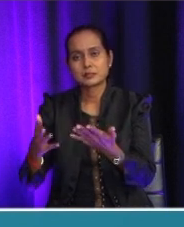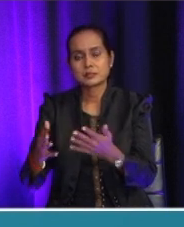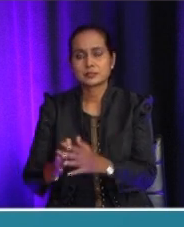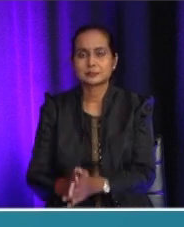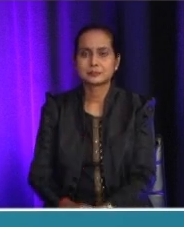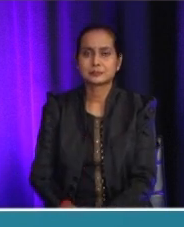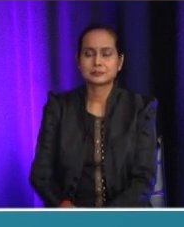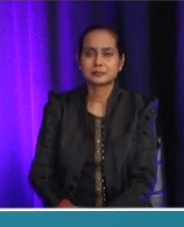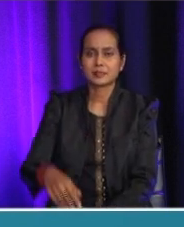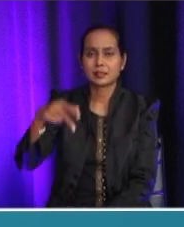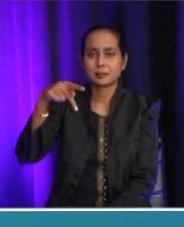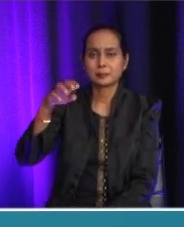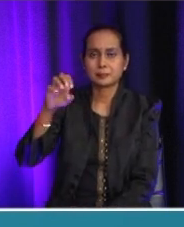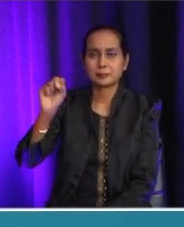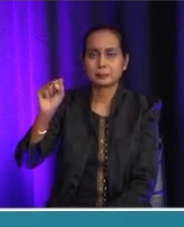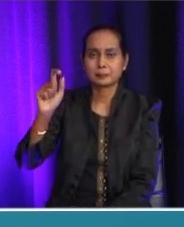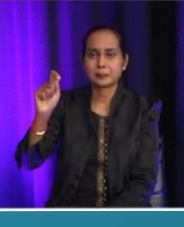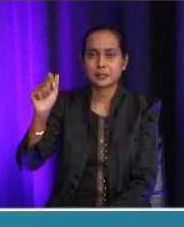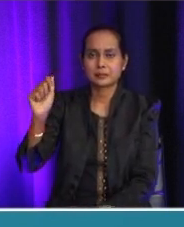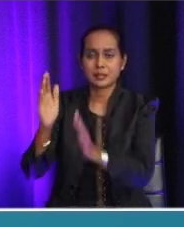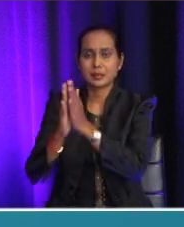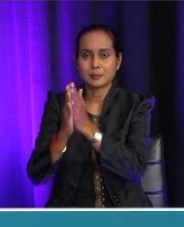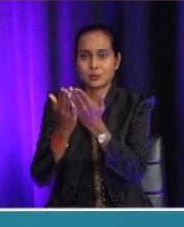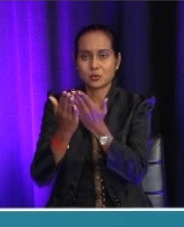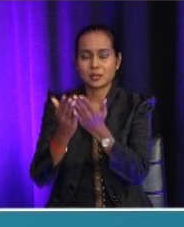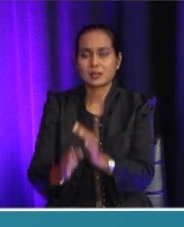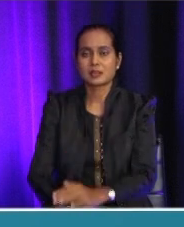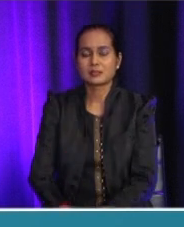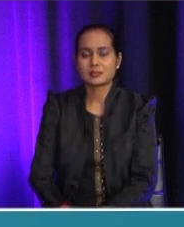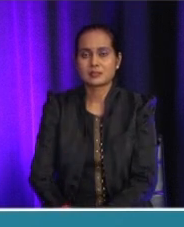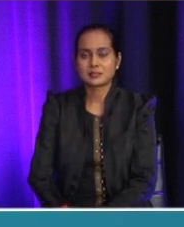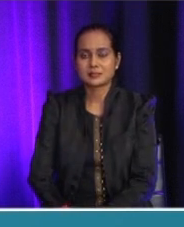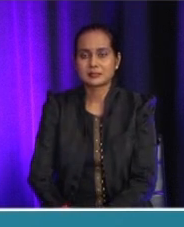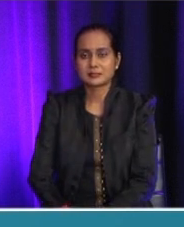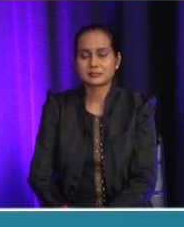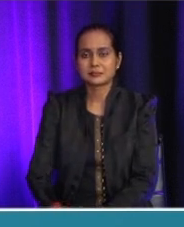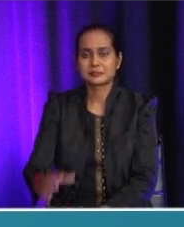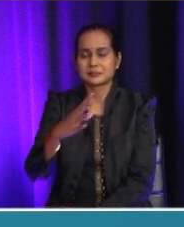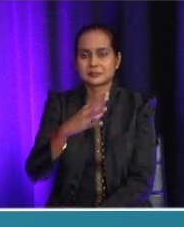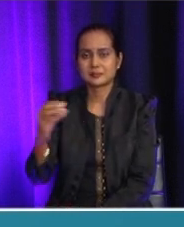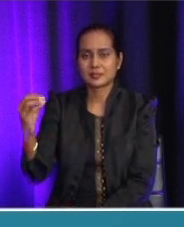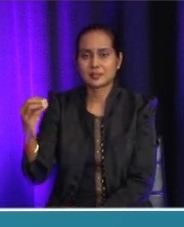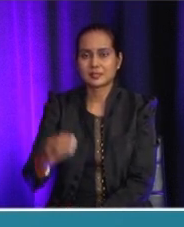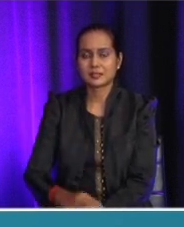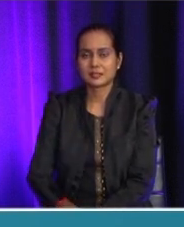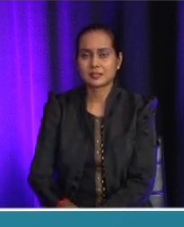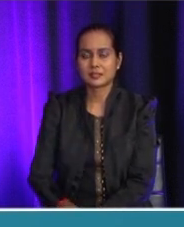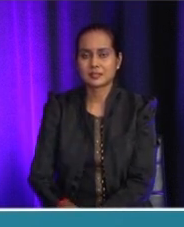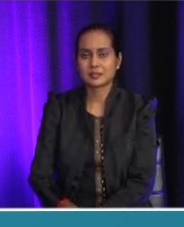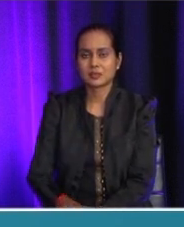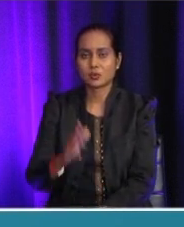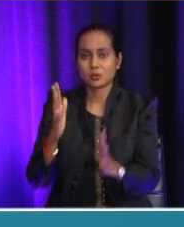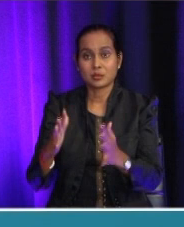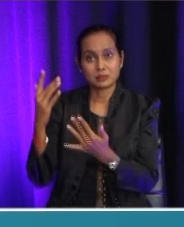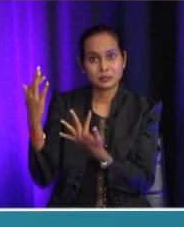Akmal pernah pergi pesta buku? Saya setiap tahun cikgu menantikan pesta buku itu. Ya, dan yang paling ya orang tunggu-tunggu iaitu